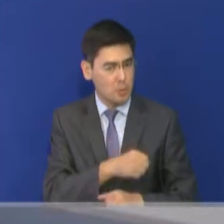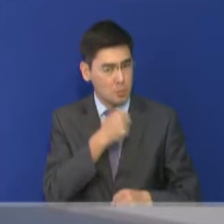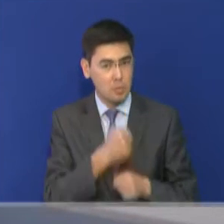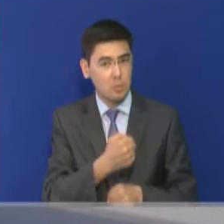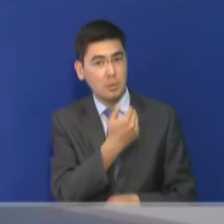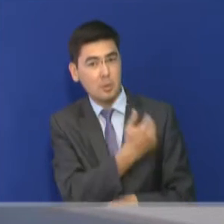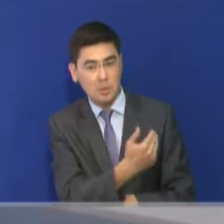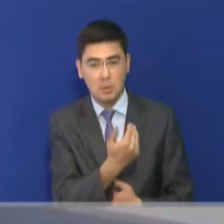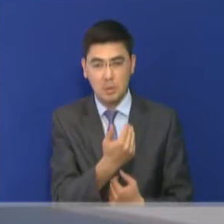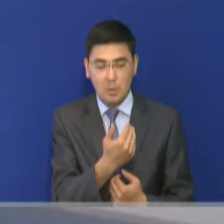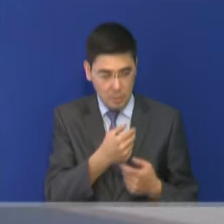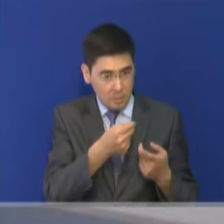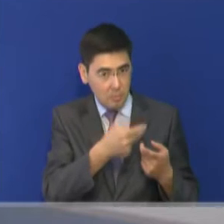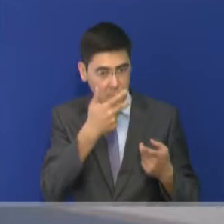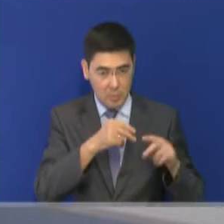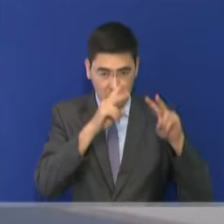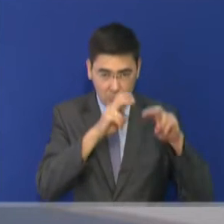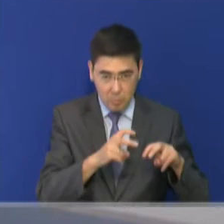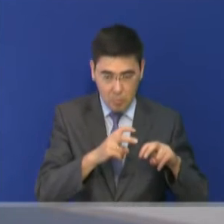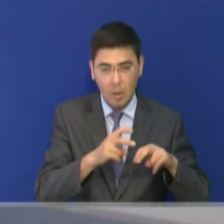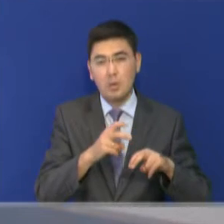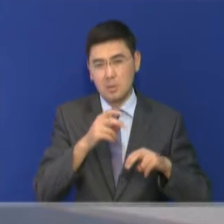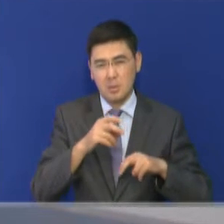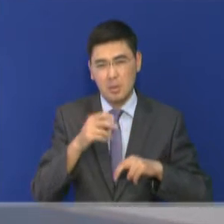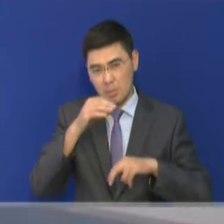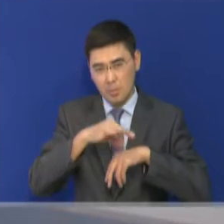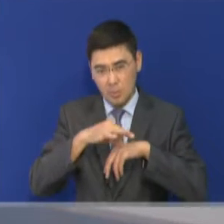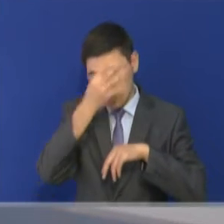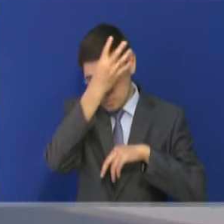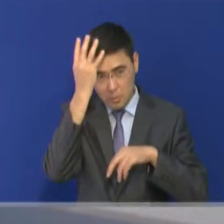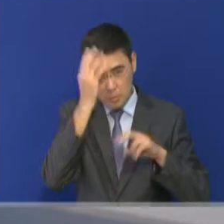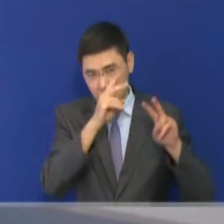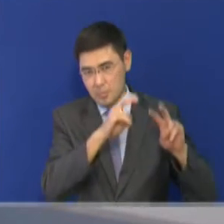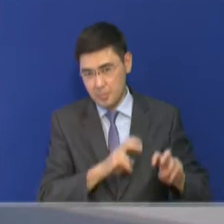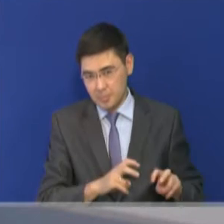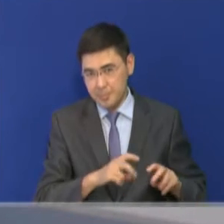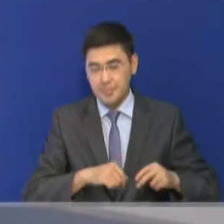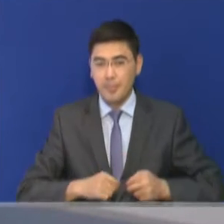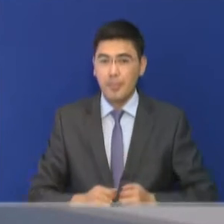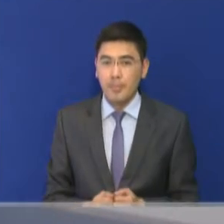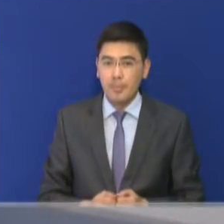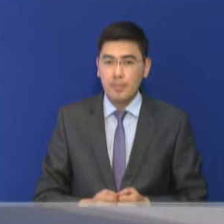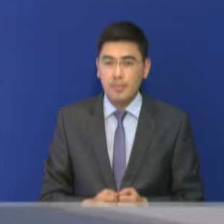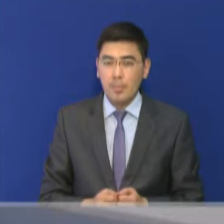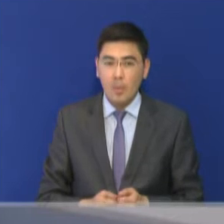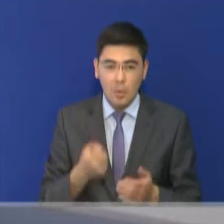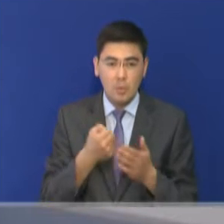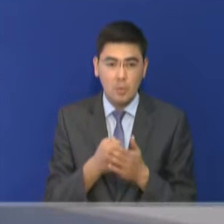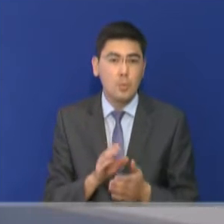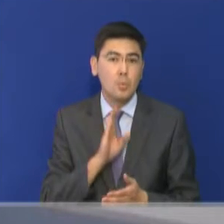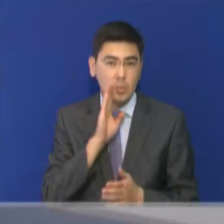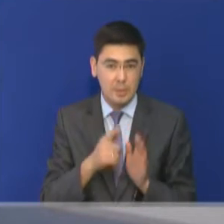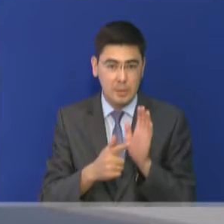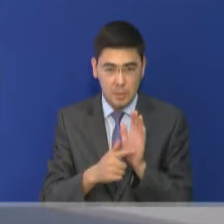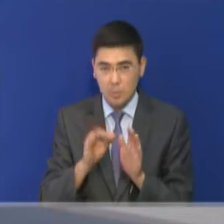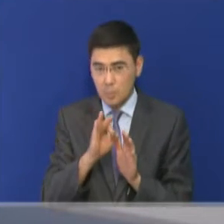порядке проходят экспресс-тестирование. В целом по области карантинные мероприятия будут продлены до 7 утра